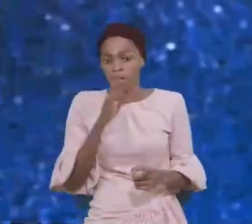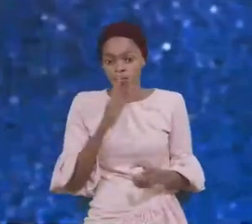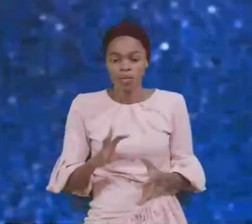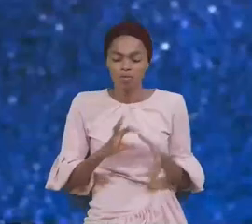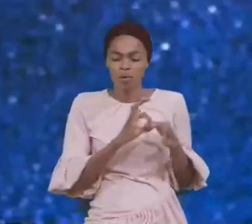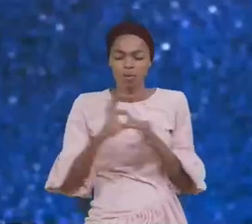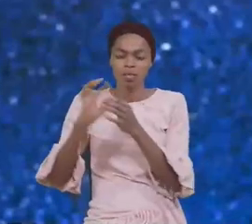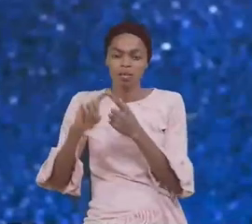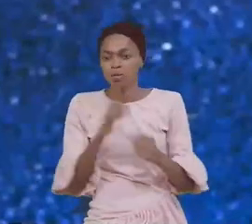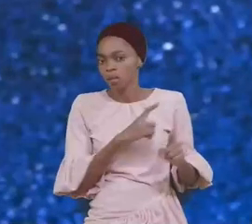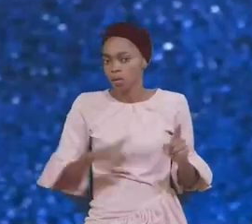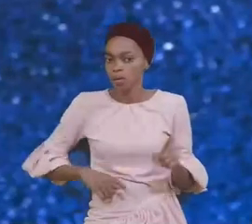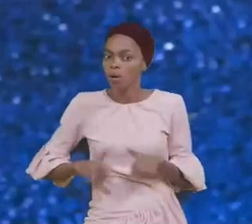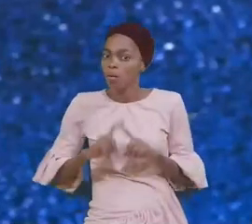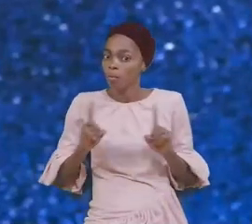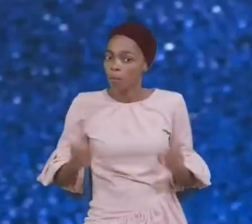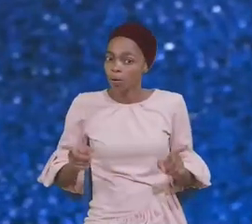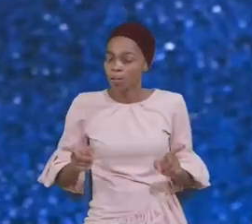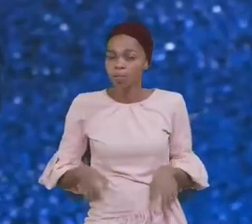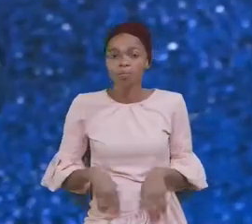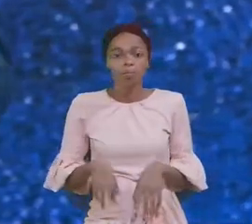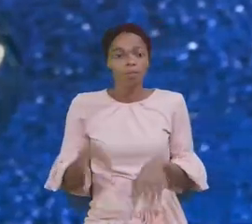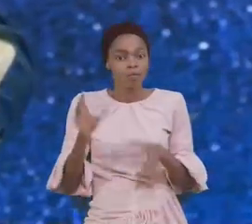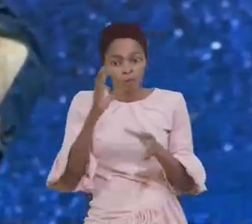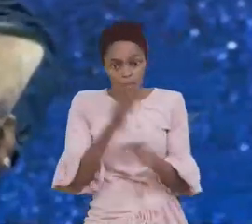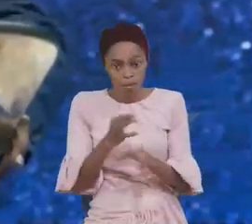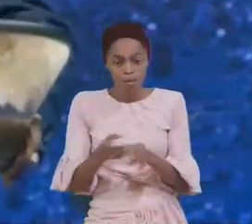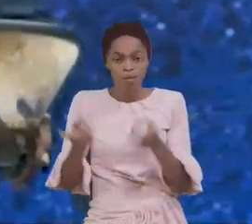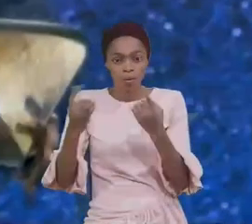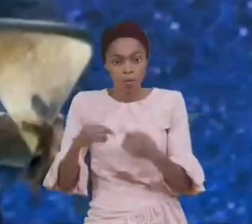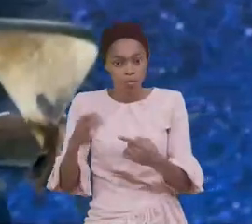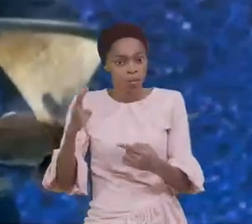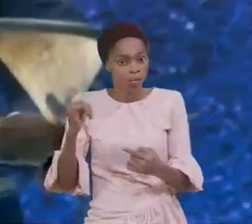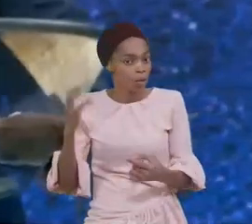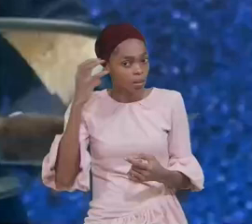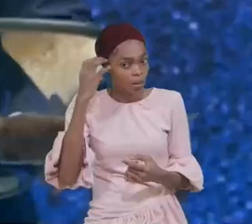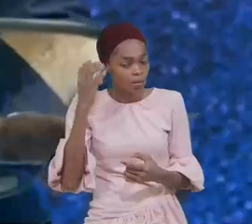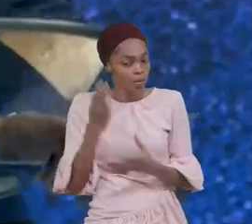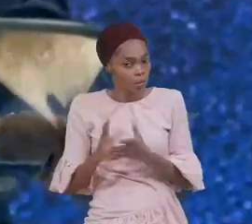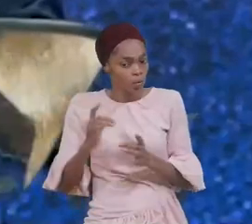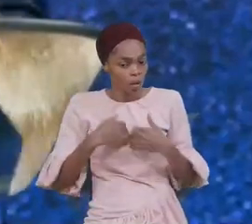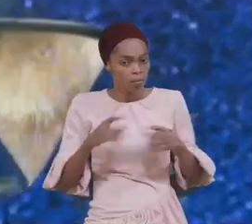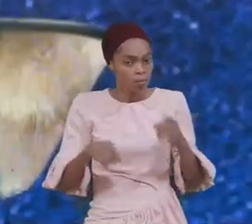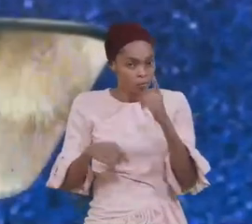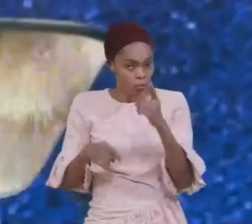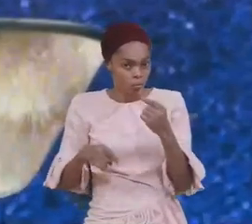lui. Mais la foi vient de ce qu'on entend. Quelqu'un doit aller, tu dois aller,